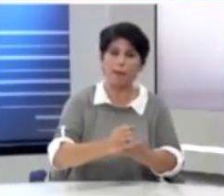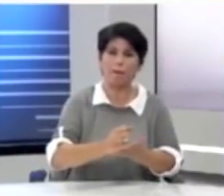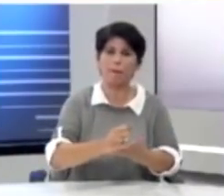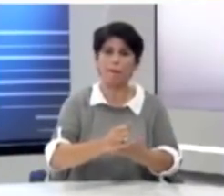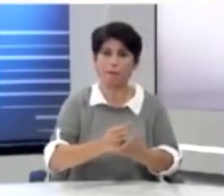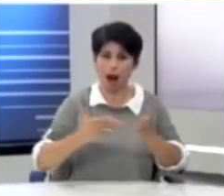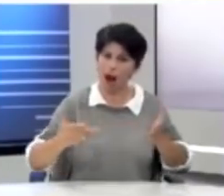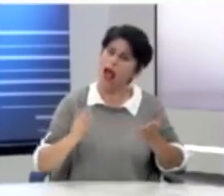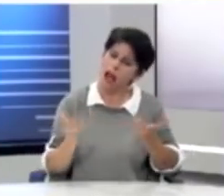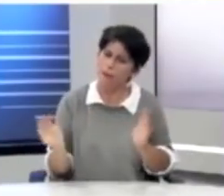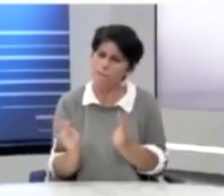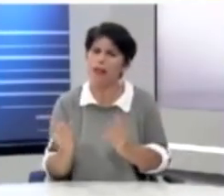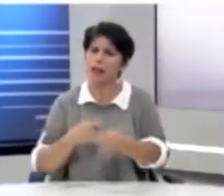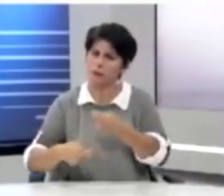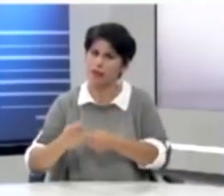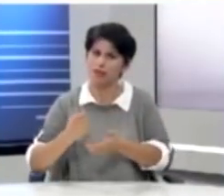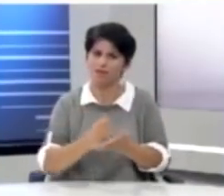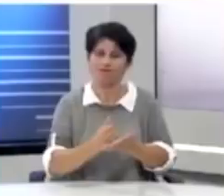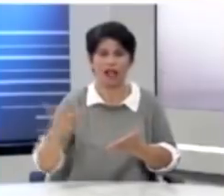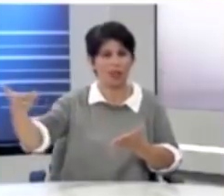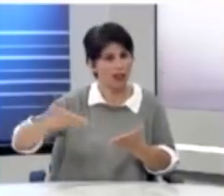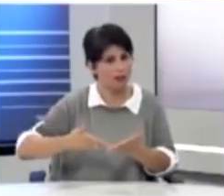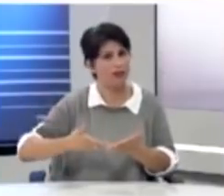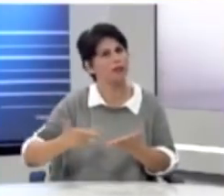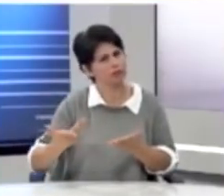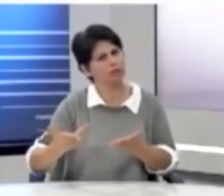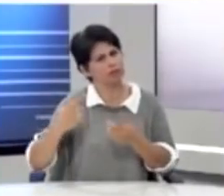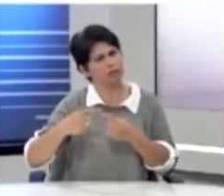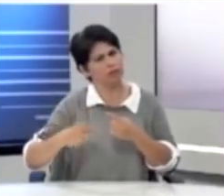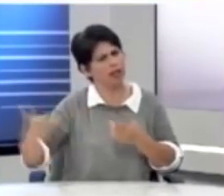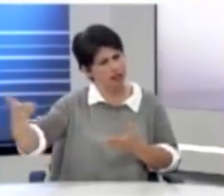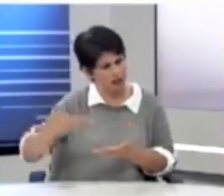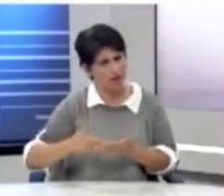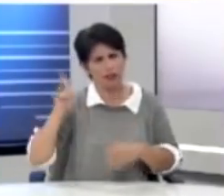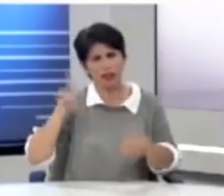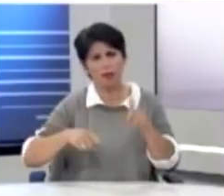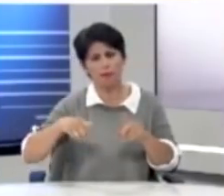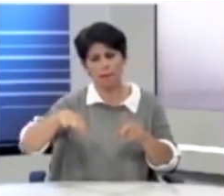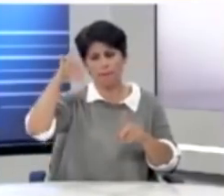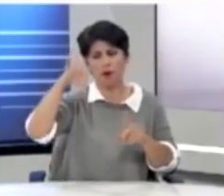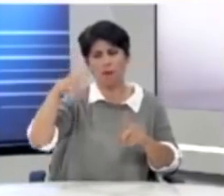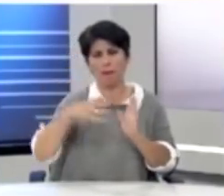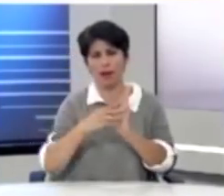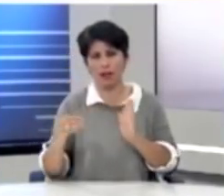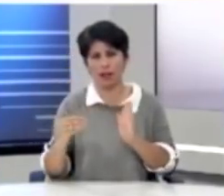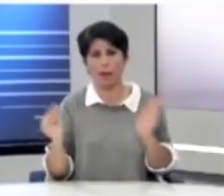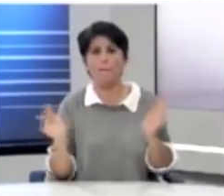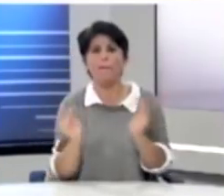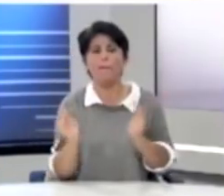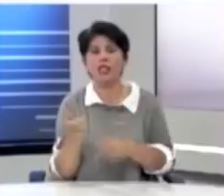τις μικρές επιχειρήσεις. Θα μας φέρετε και διάφορα, και φέρατε μερικά, μεμονωμένα παραδείγματα